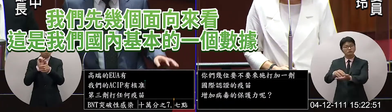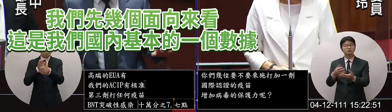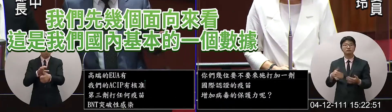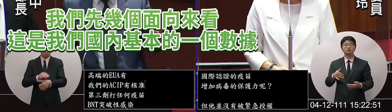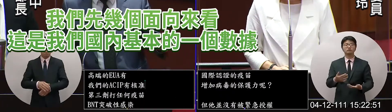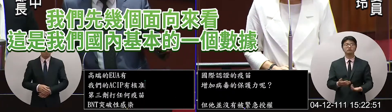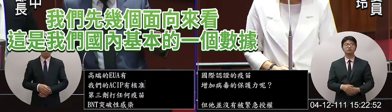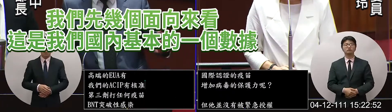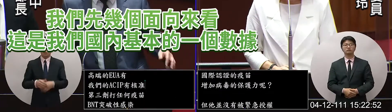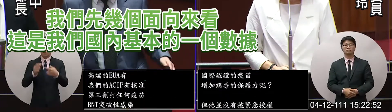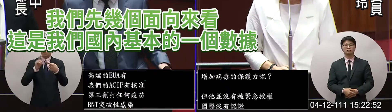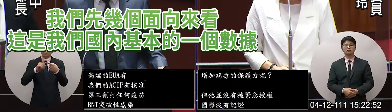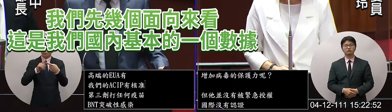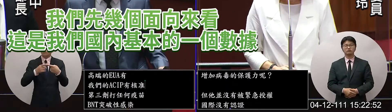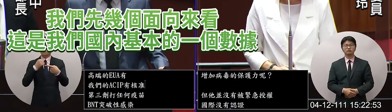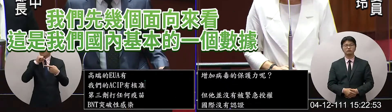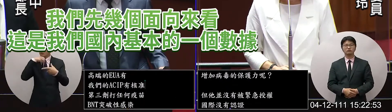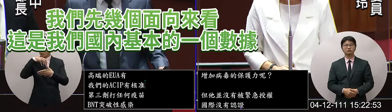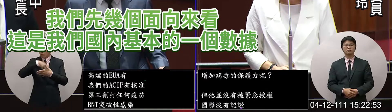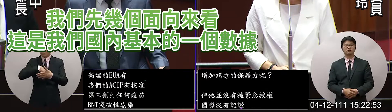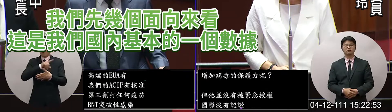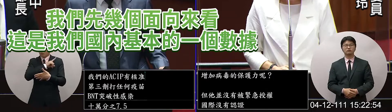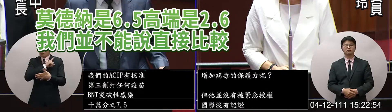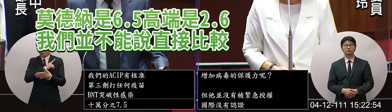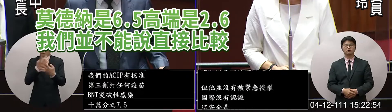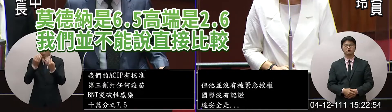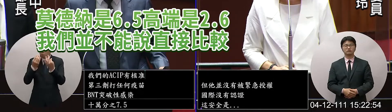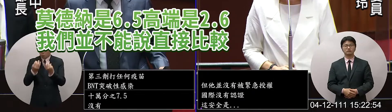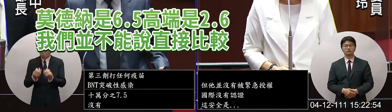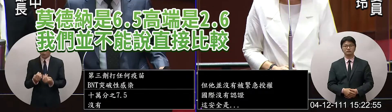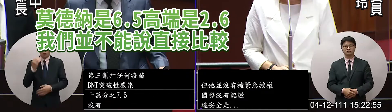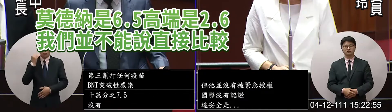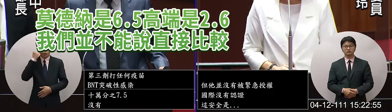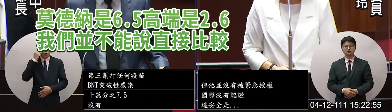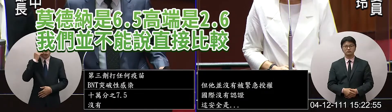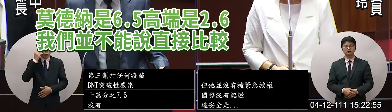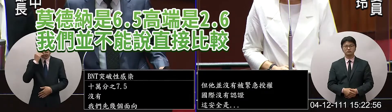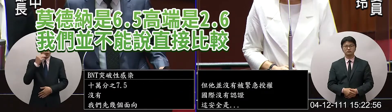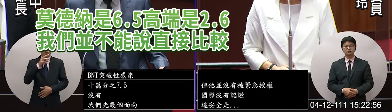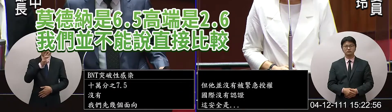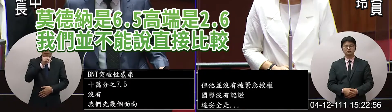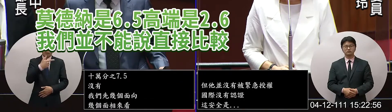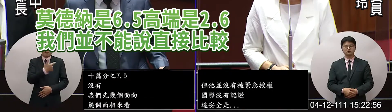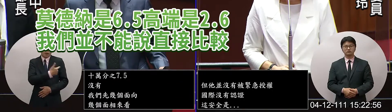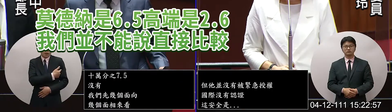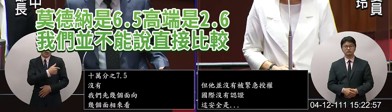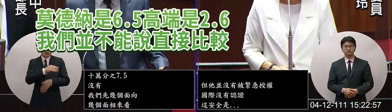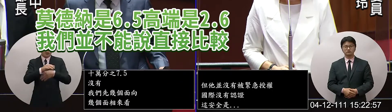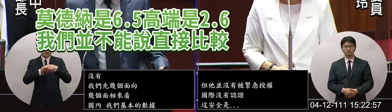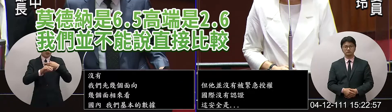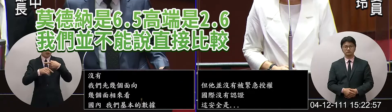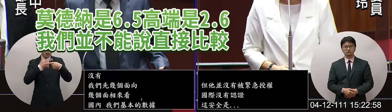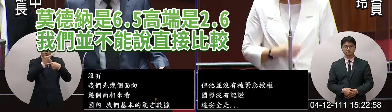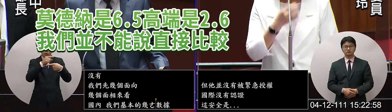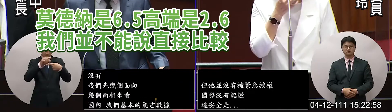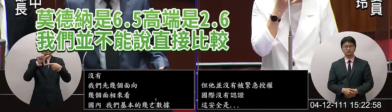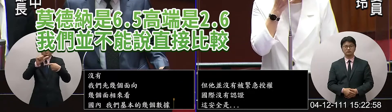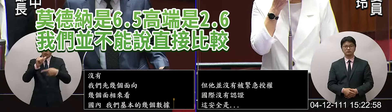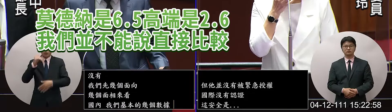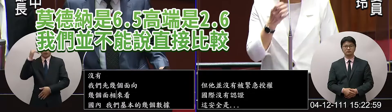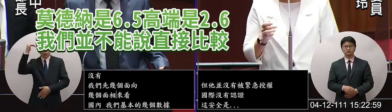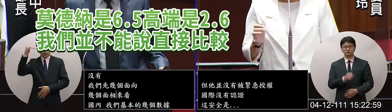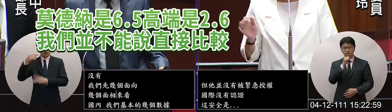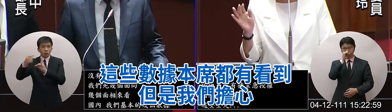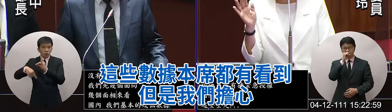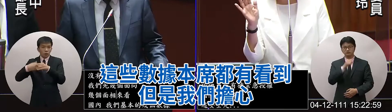嘛，哈，这是国内我们基本的一个数据嘛，哈。那莫德纳是6.5，高端是2.6，我们不能说这